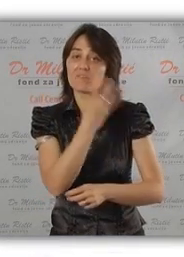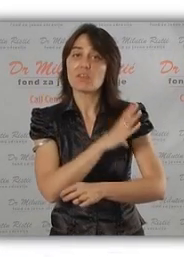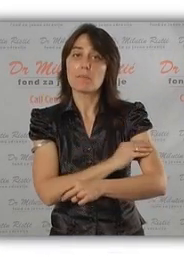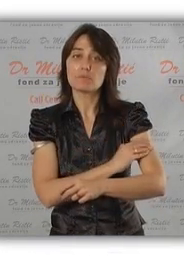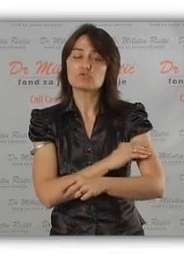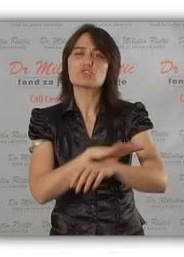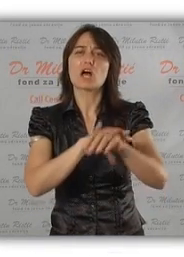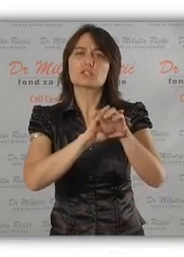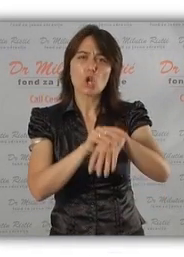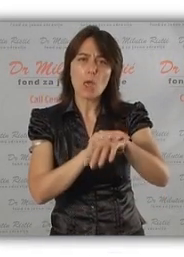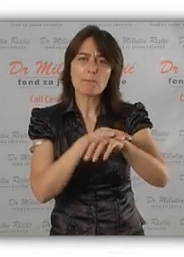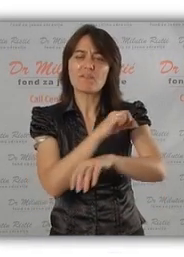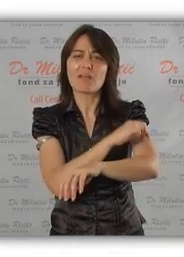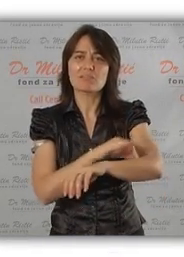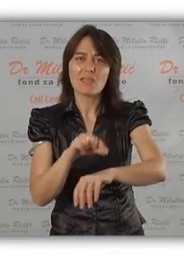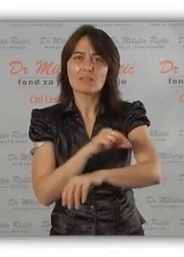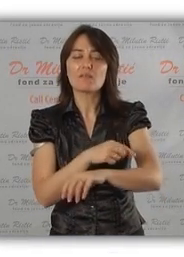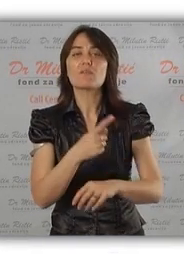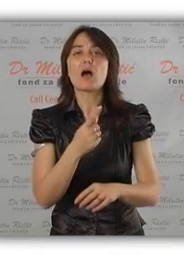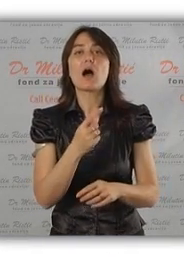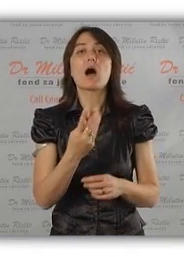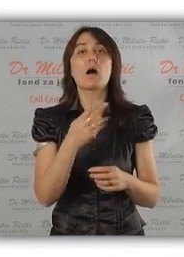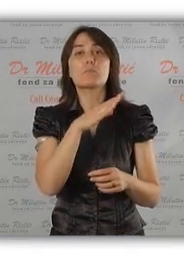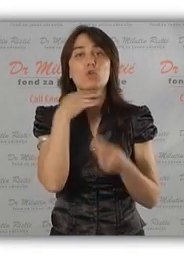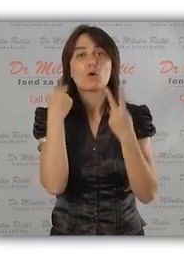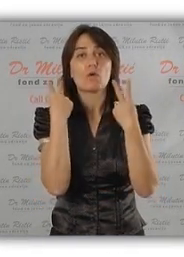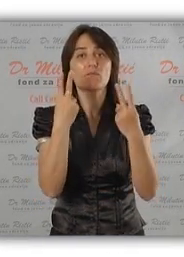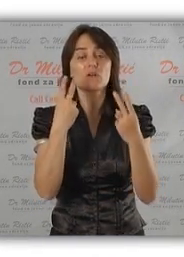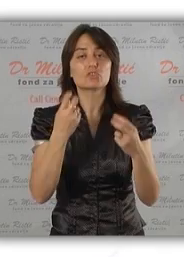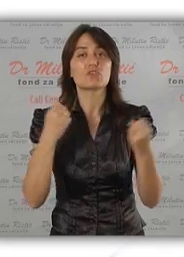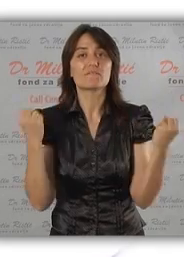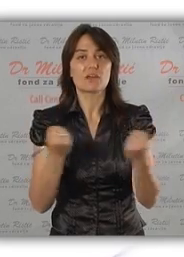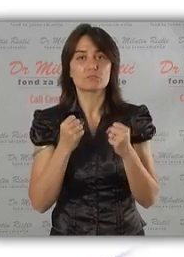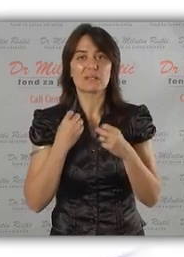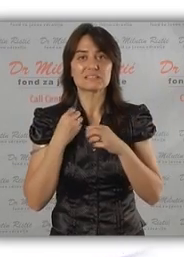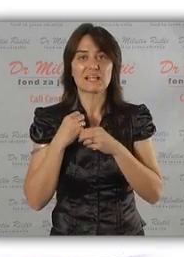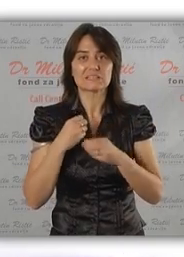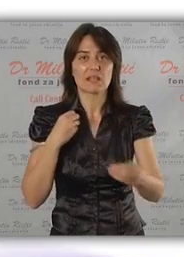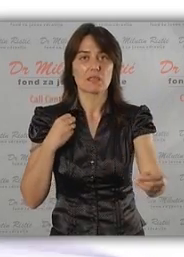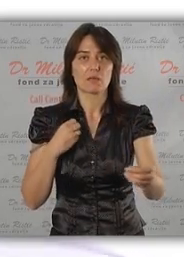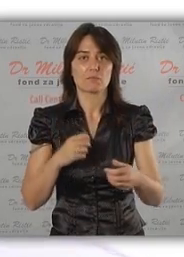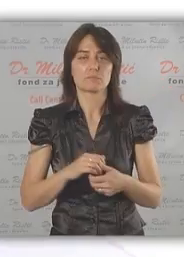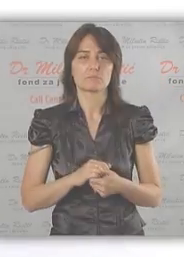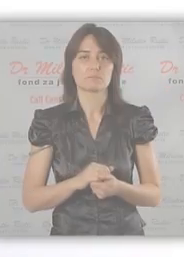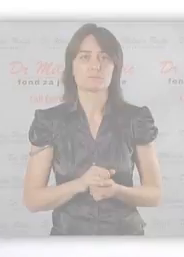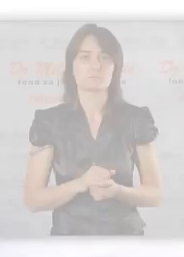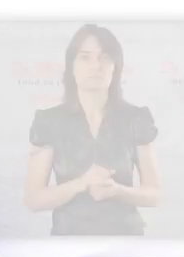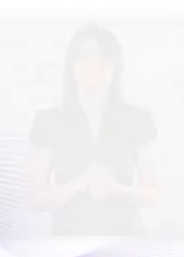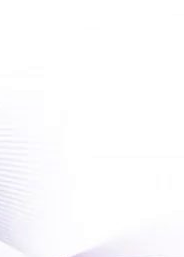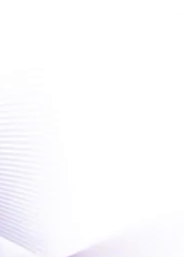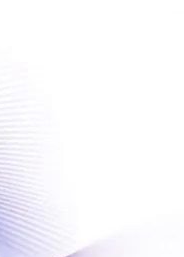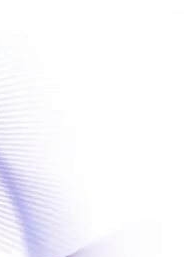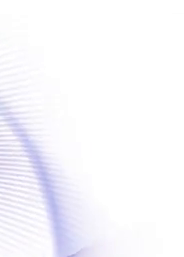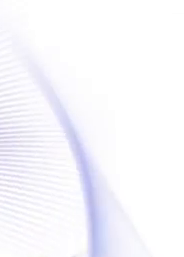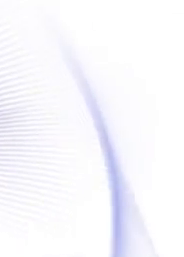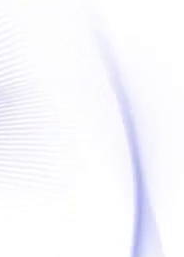rekreativne, dakle dobro zagrevanje mišića, zglobova, tetiva, a naročito su bitne vežbe i stezanje.